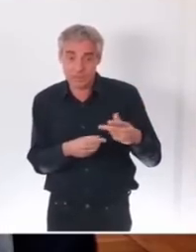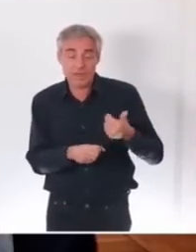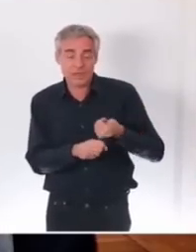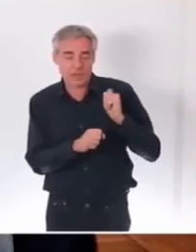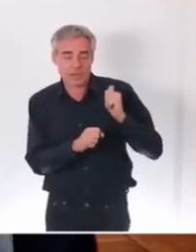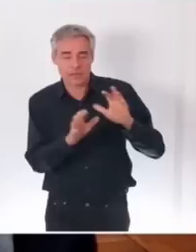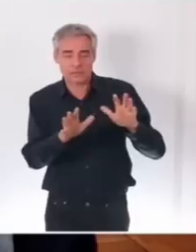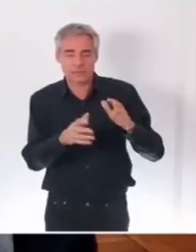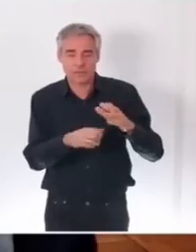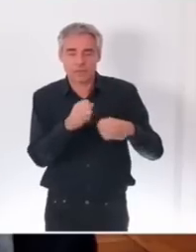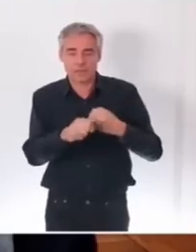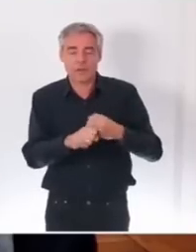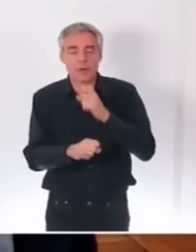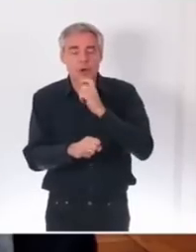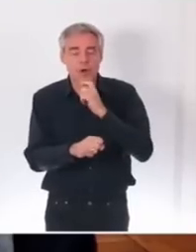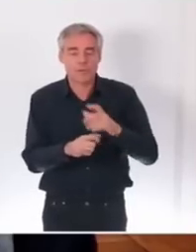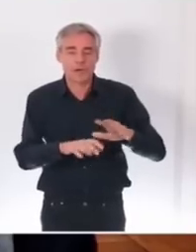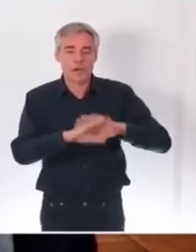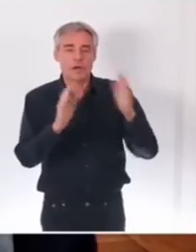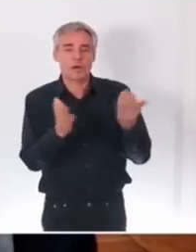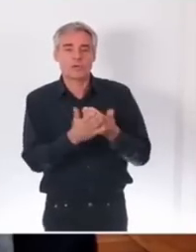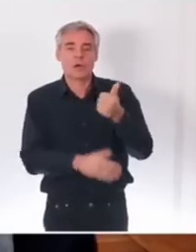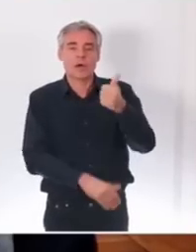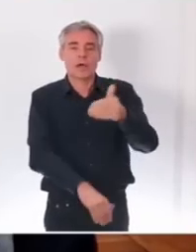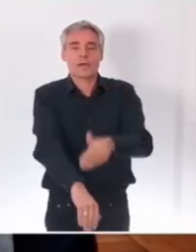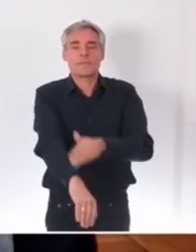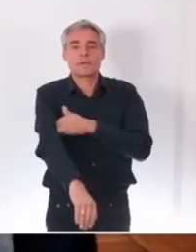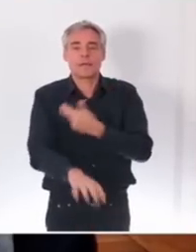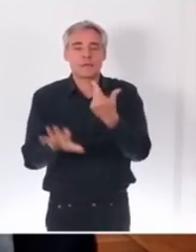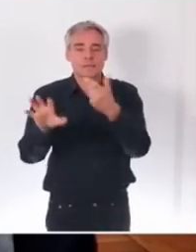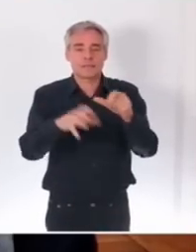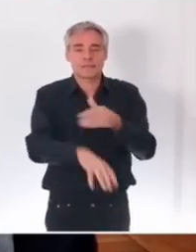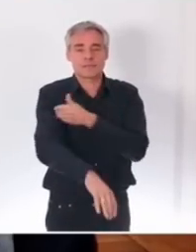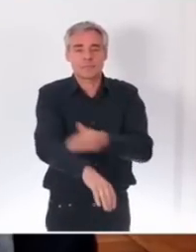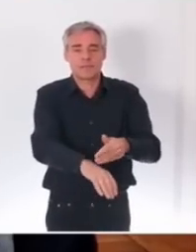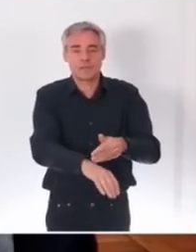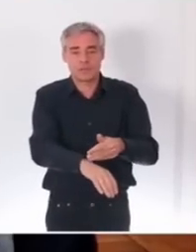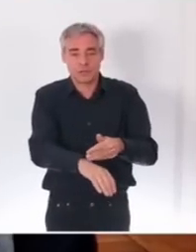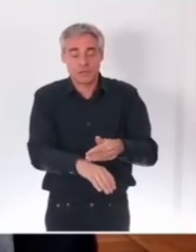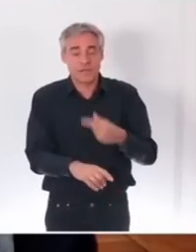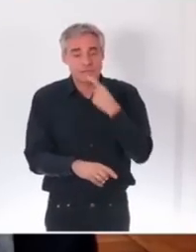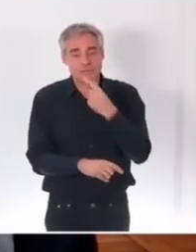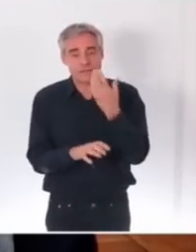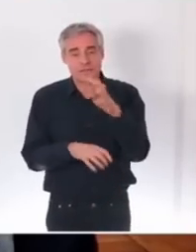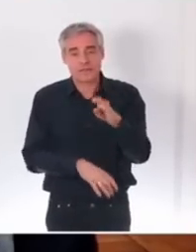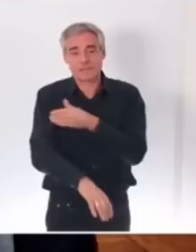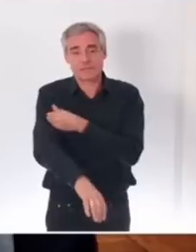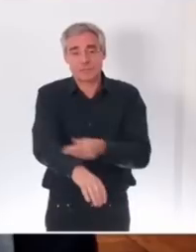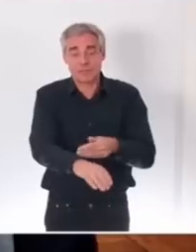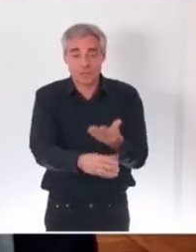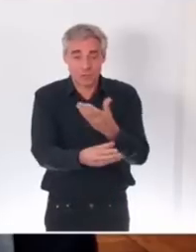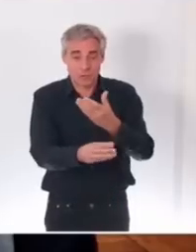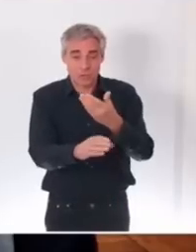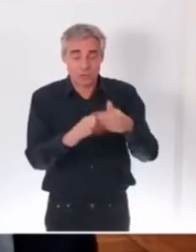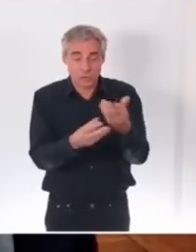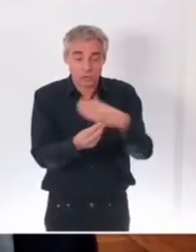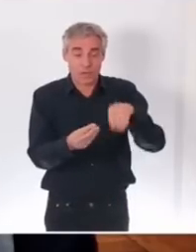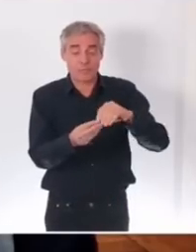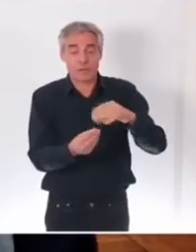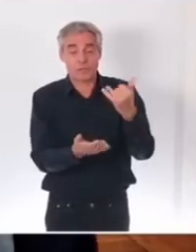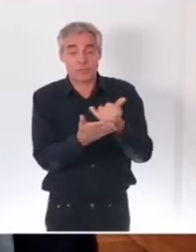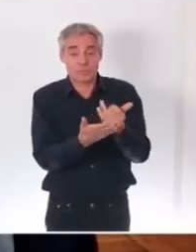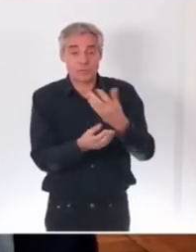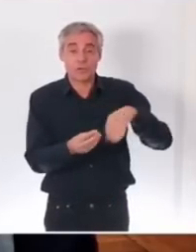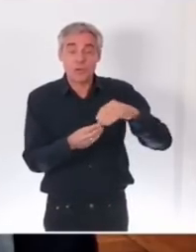dernière, on arrive à 1,7 milliard, 400 millions d'euros d'impôts supplémentaires dans la poche